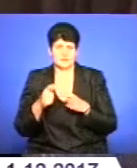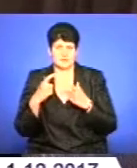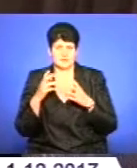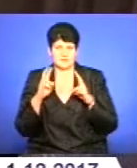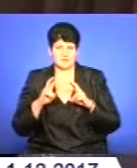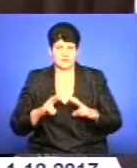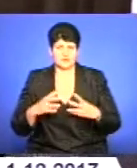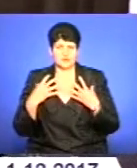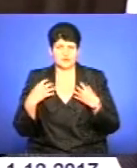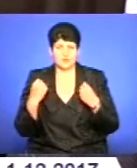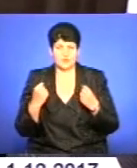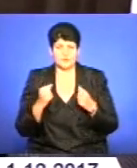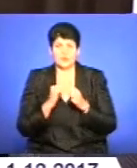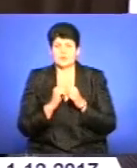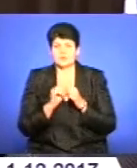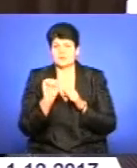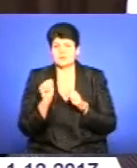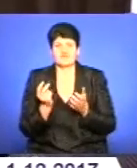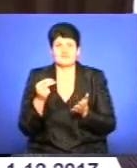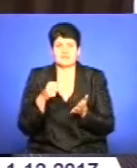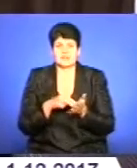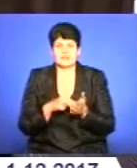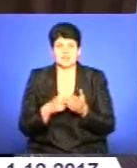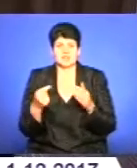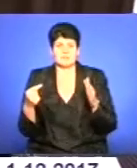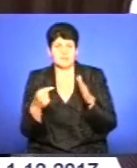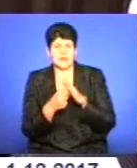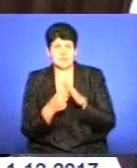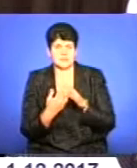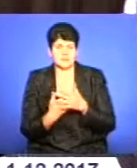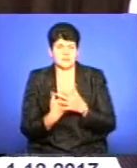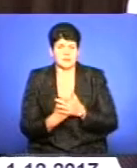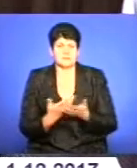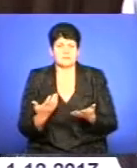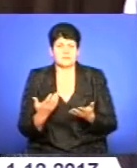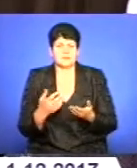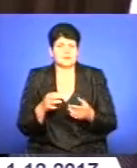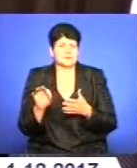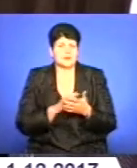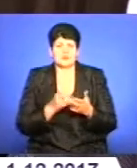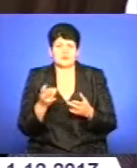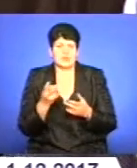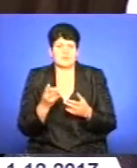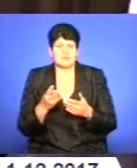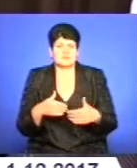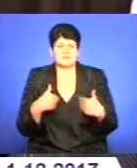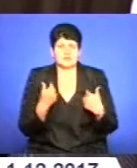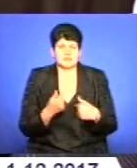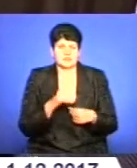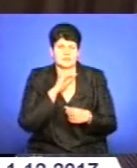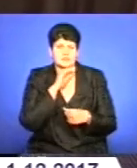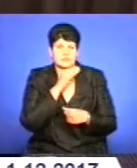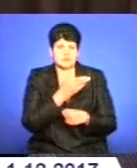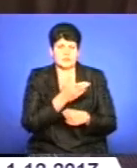на дворі може стати на шприц чи тому подібне. Зразу потрібно йти, звертатися до професіоналів, скажімо